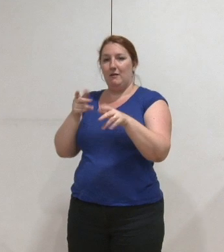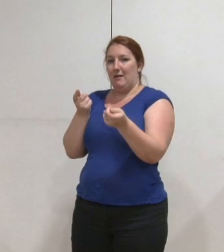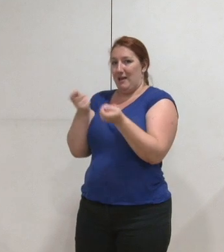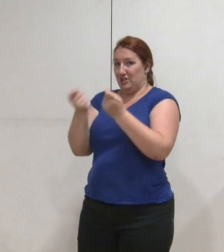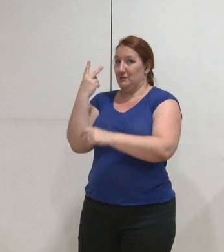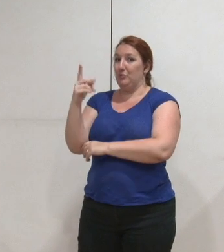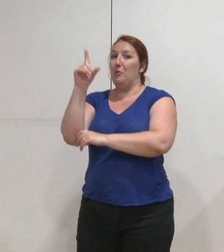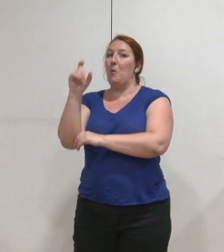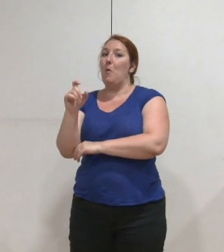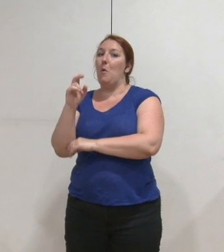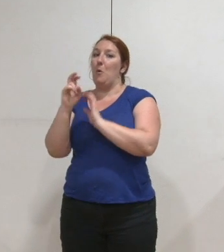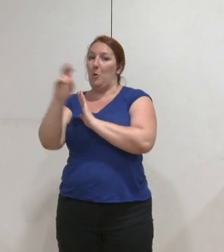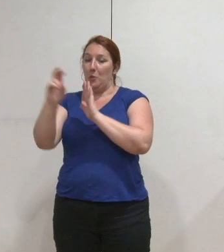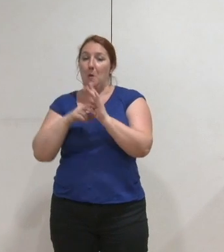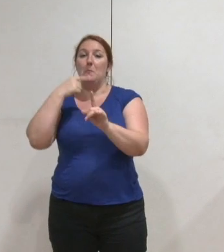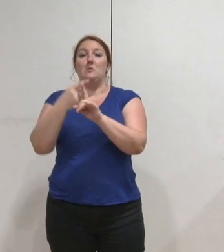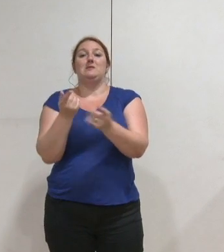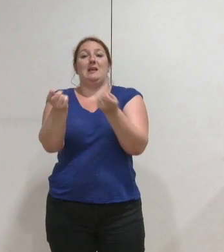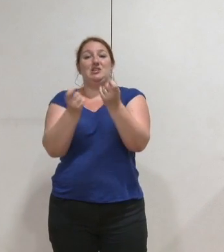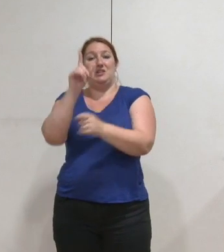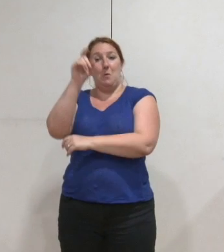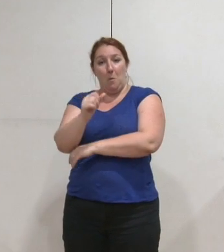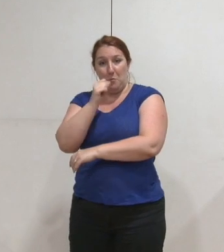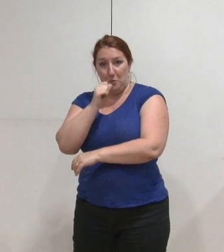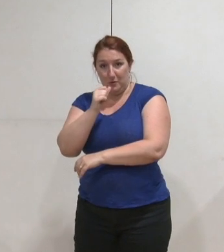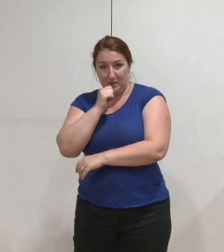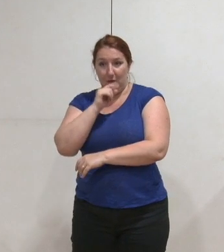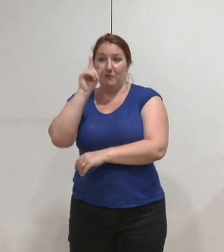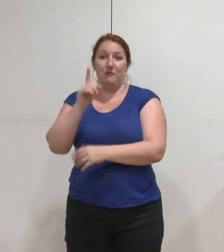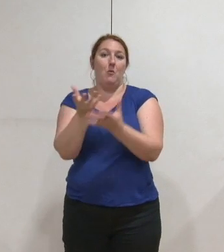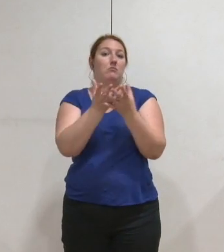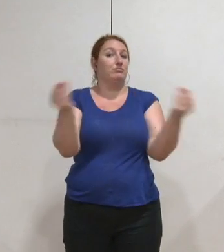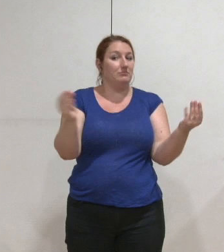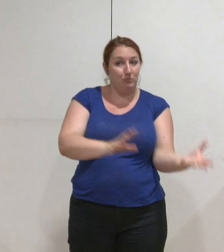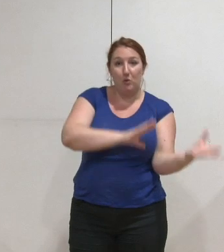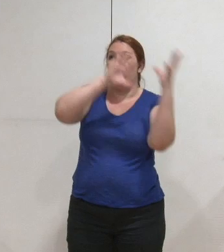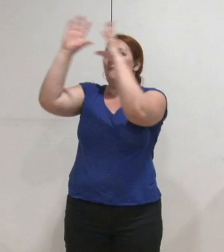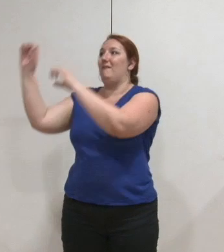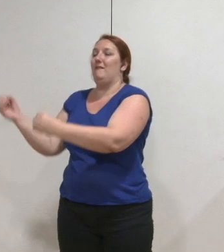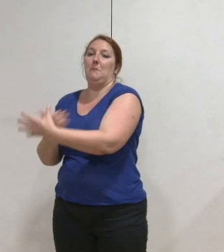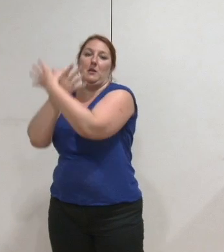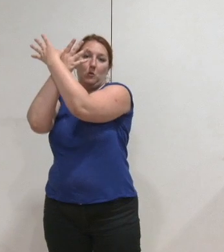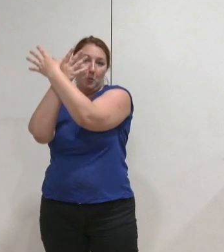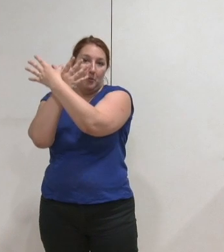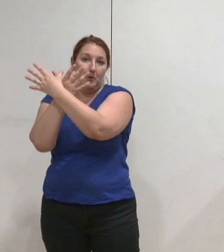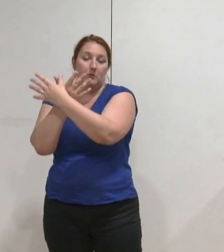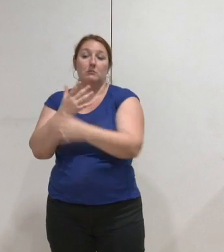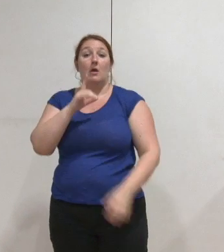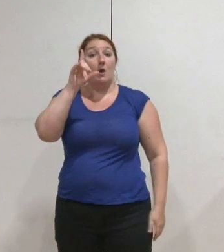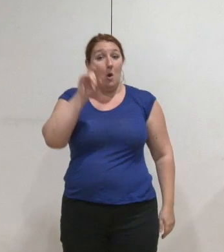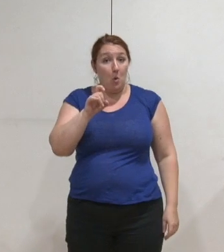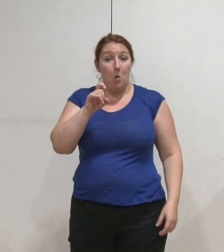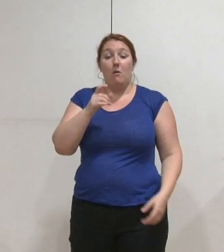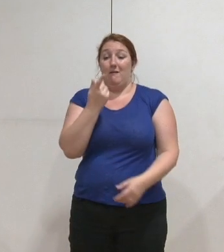Grenoble et de la régie de l'eau potable en vue du transfert à la métropole selon le principe de l'eau reste à